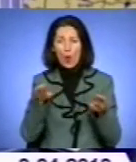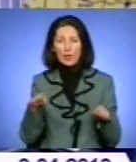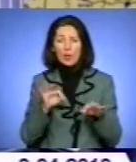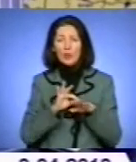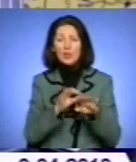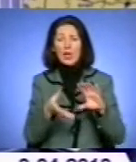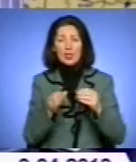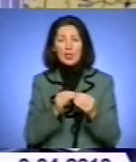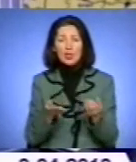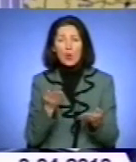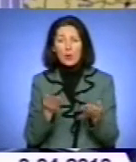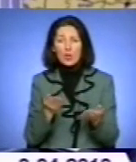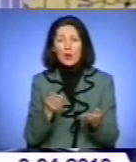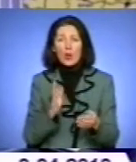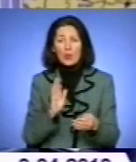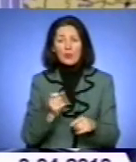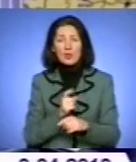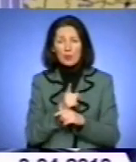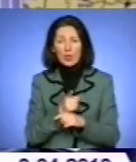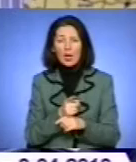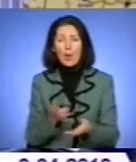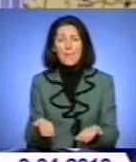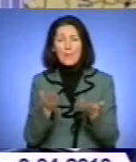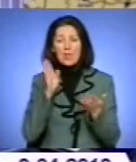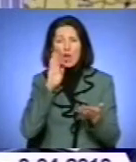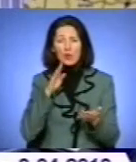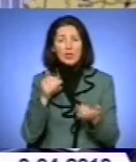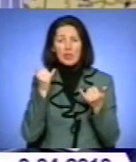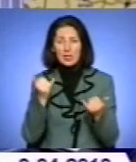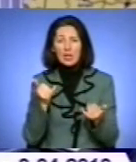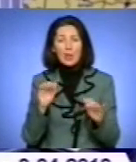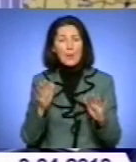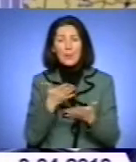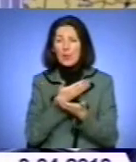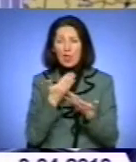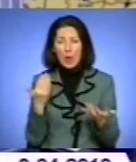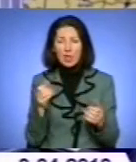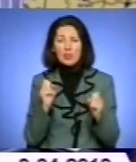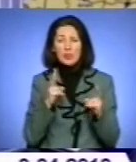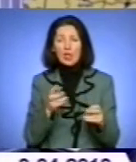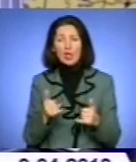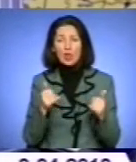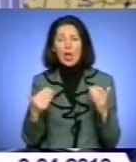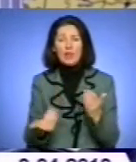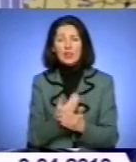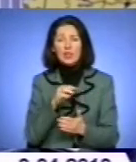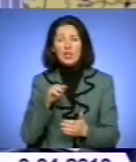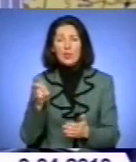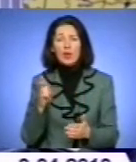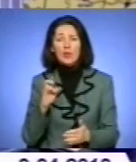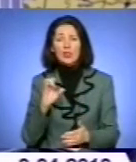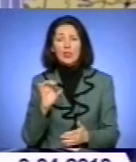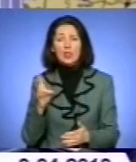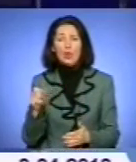можуть створити небезпеку підняття води на території, на даний момент відсутній. Спеціально для вістей ТТБ Іван Шкярук із Заліщиць.